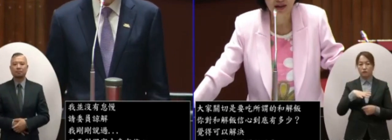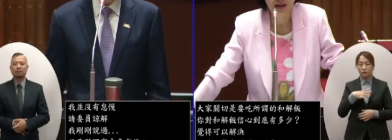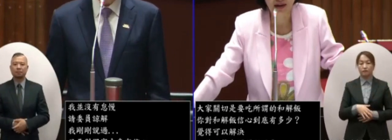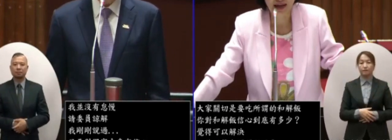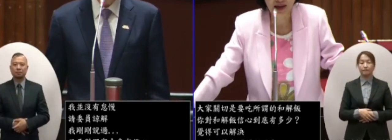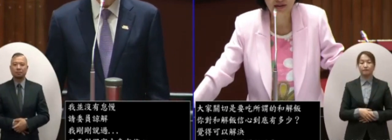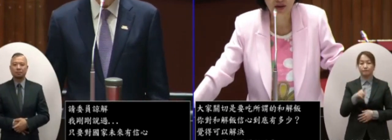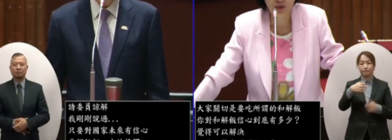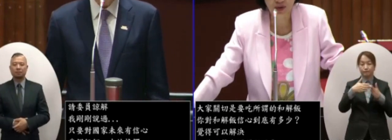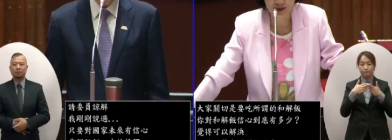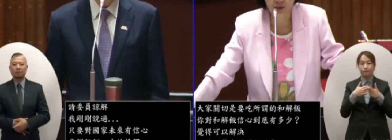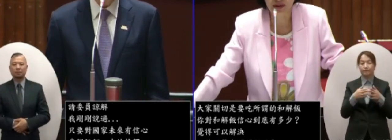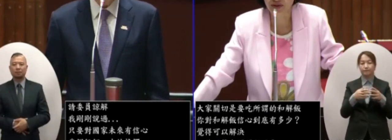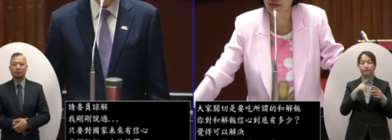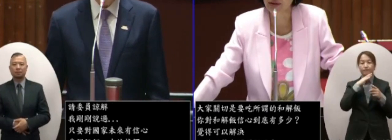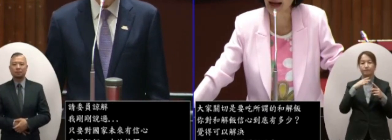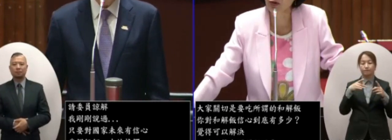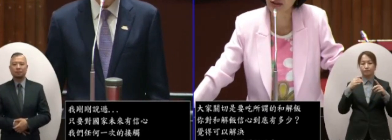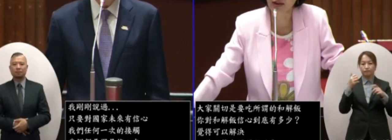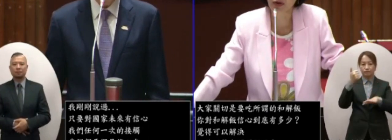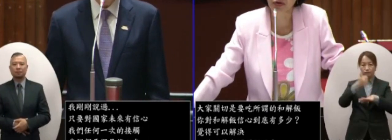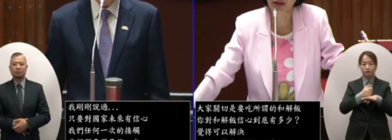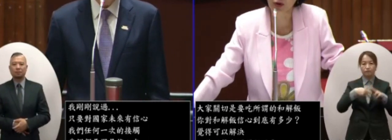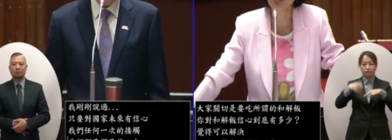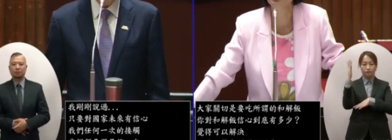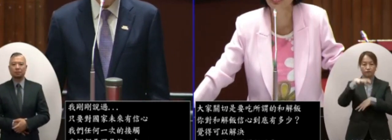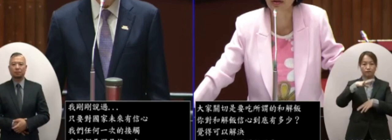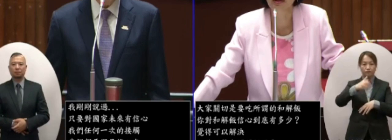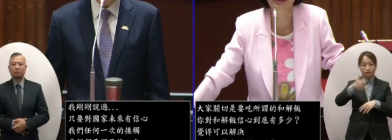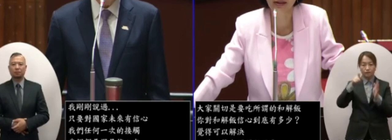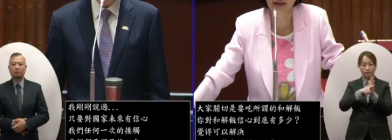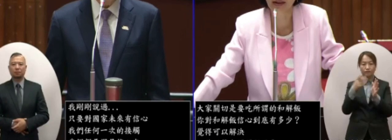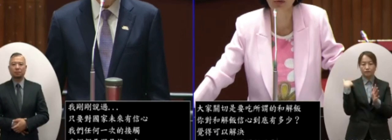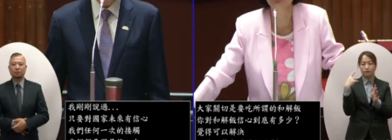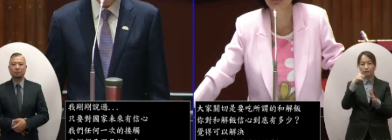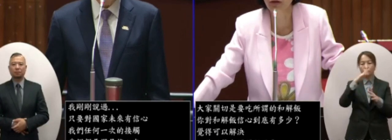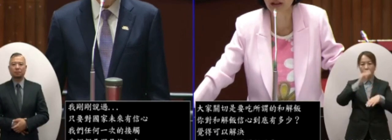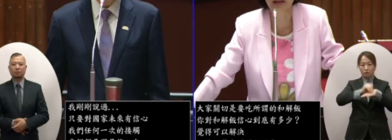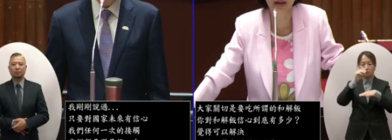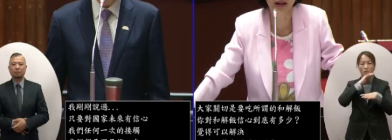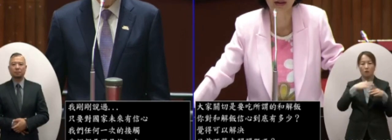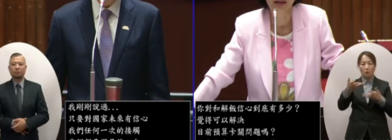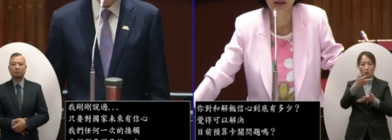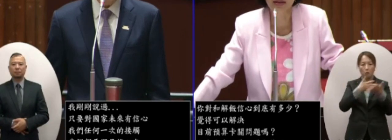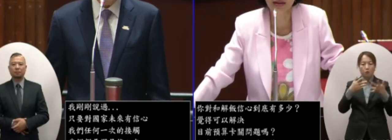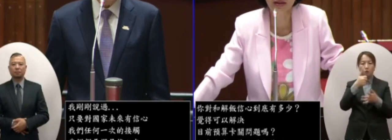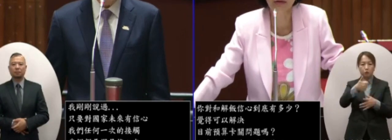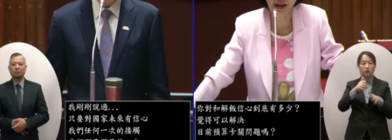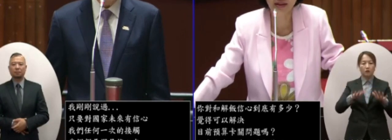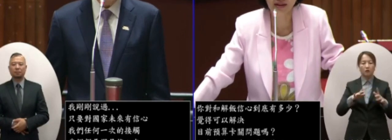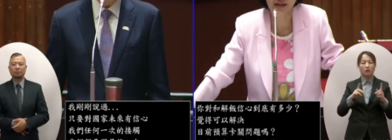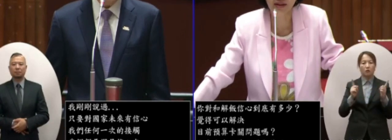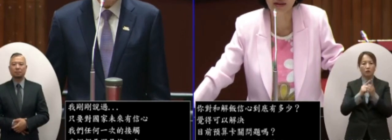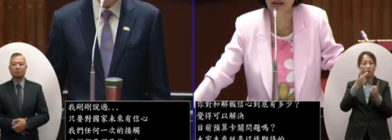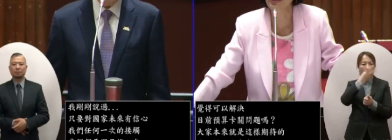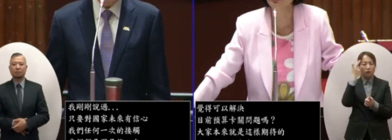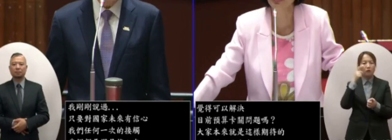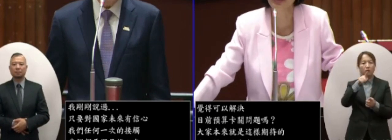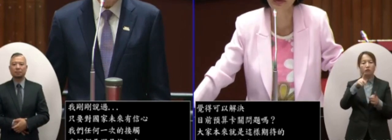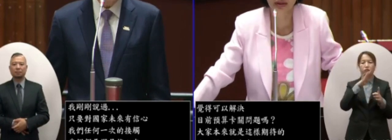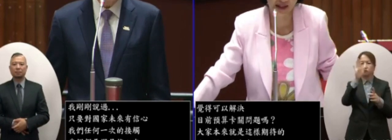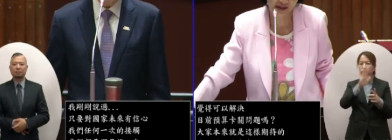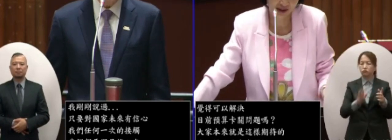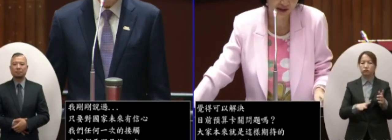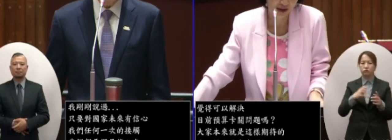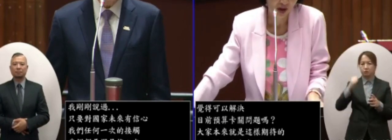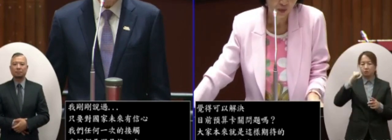这个阁揆的时候，大家最期望就是你过去是调和鼎耐的功夫非常的好，可是这次发现呢，你好像态度越来越强硬啊。